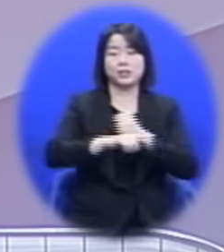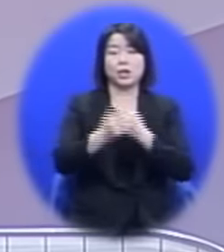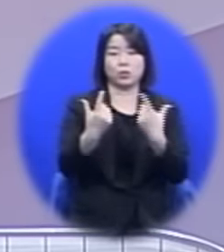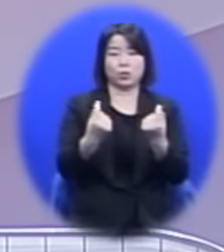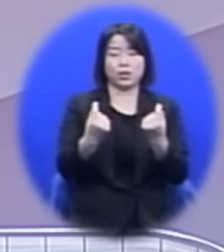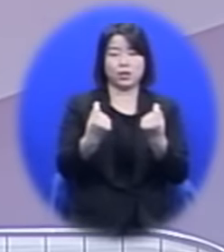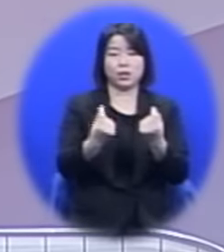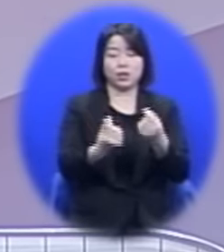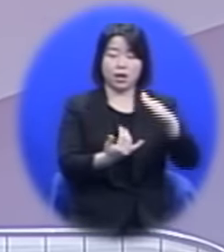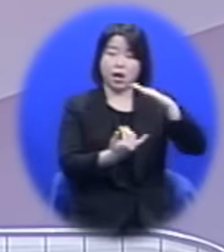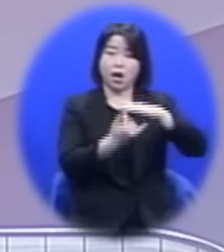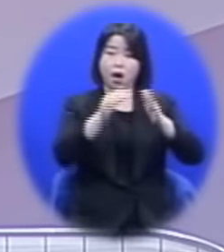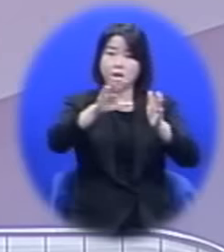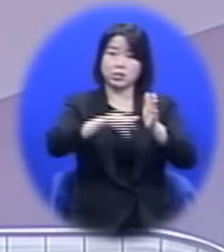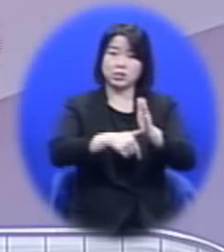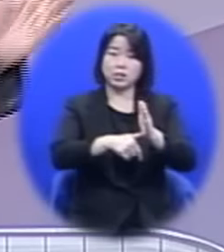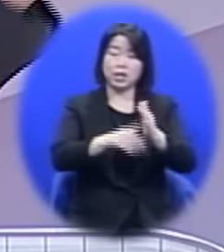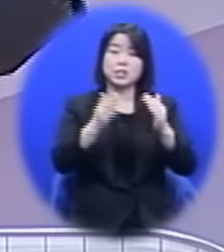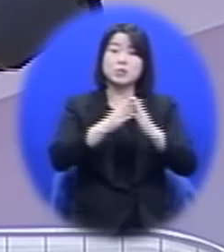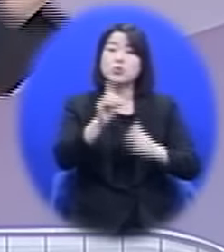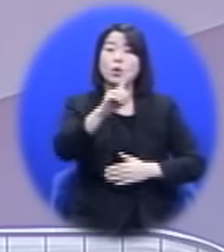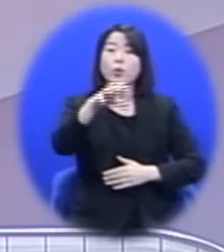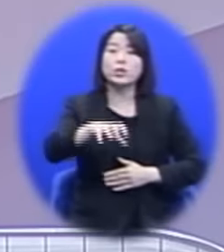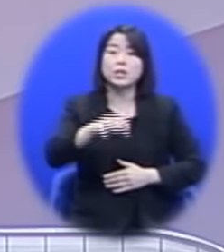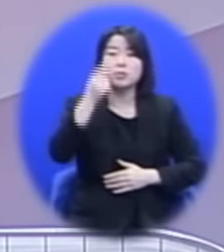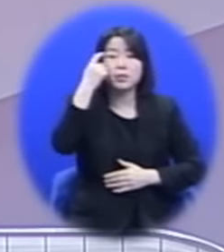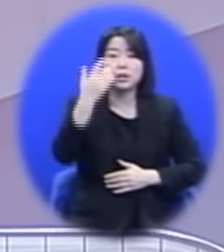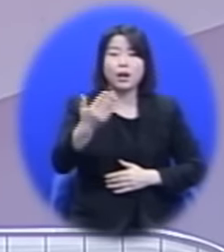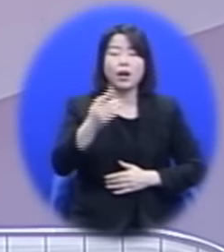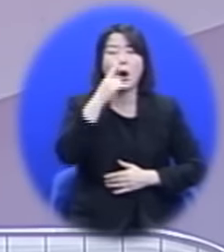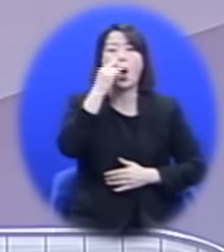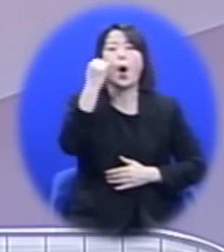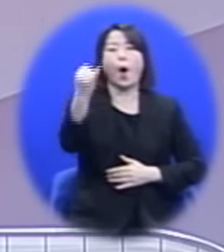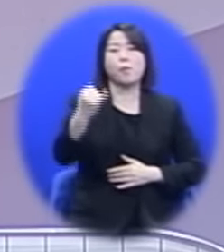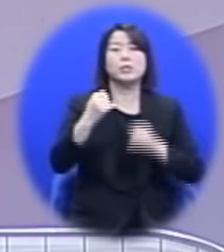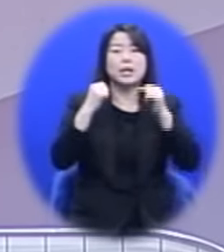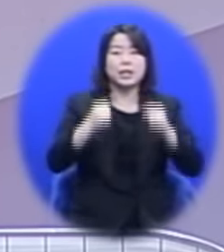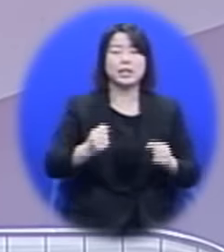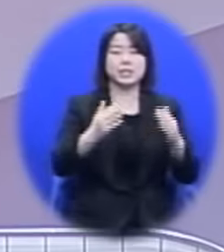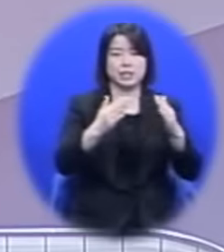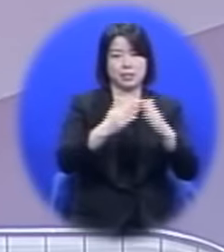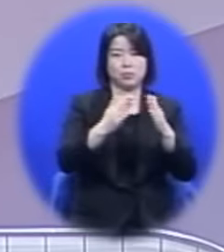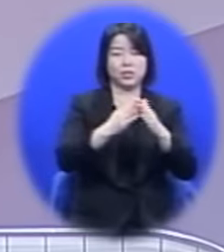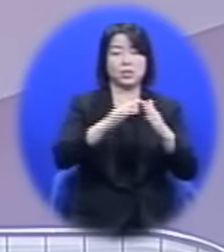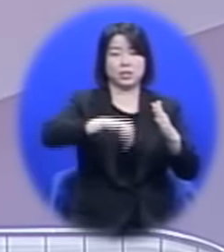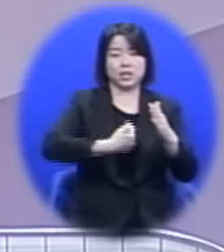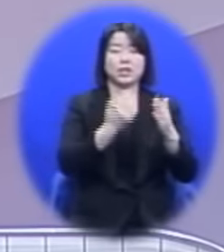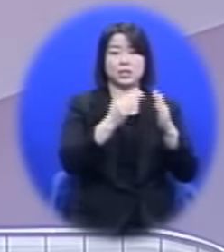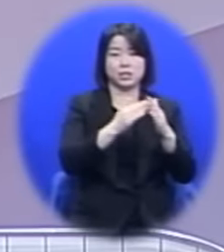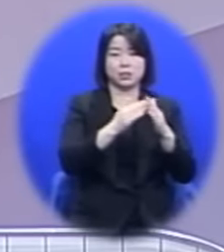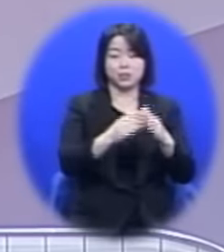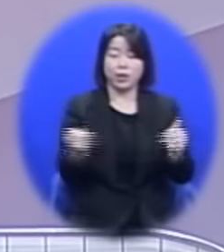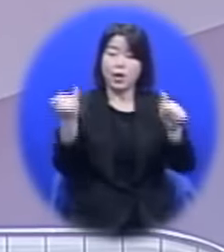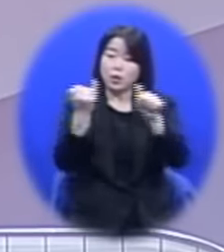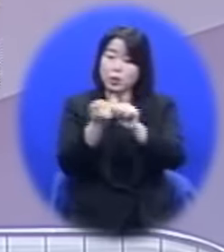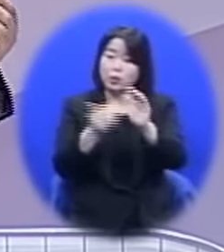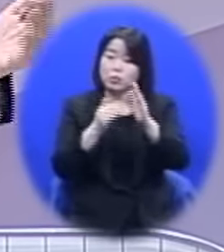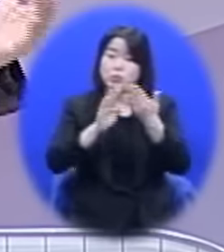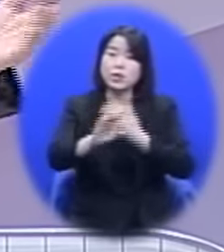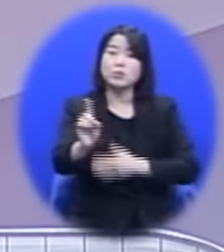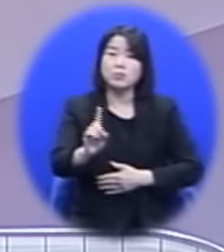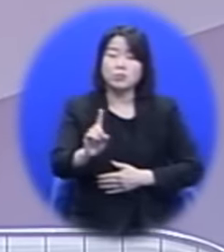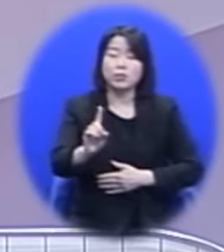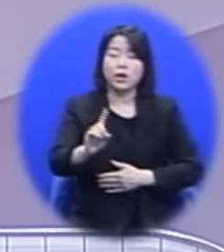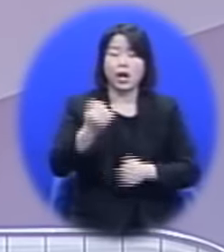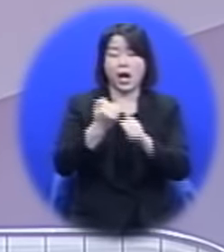어릴 때 집은 어디가 집이지요? 어머니가 계신 곳이 집입니다. 결혼하고 난 다음에 집은 어디지요? 아내가